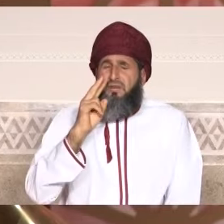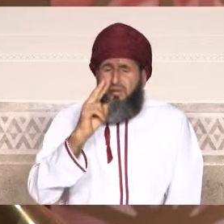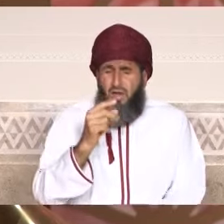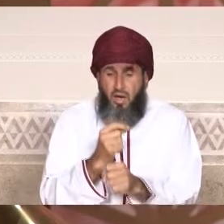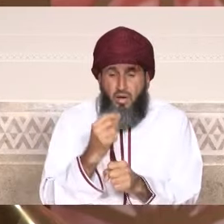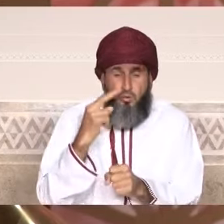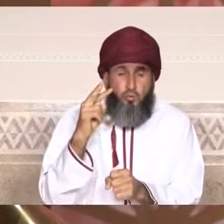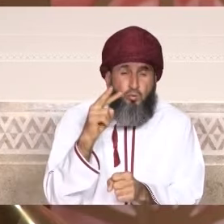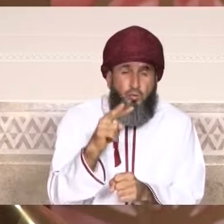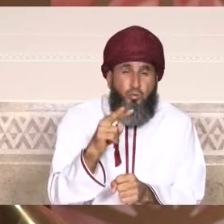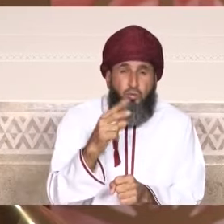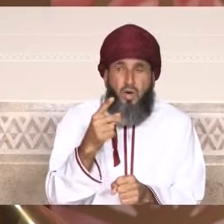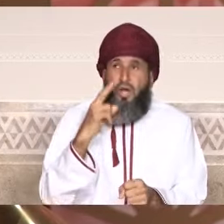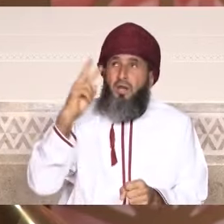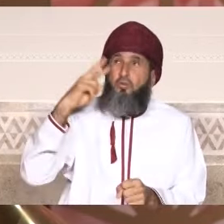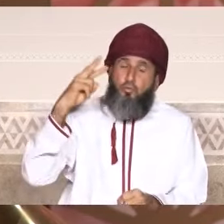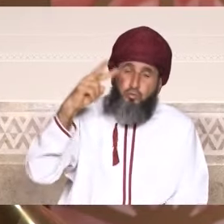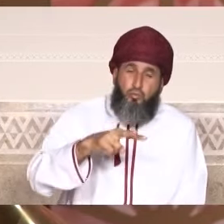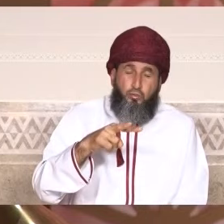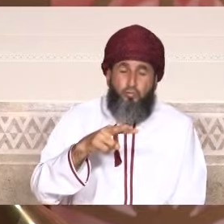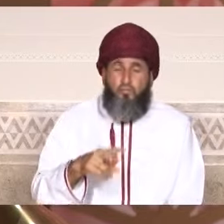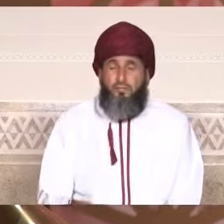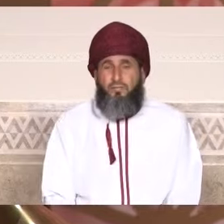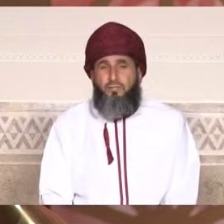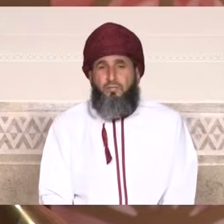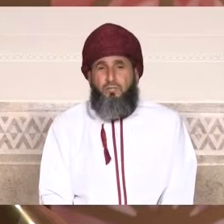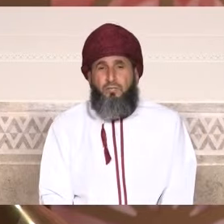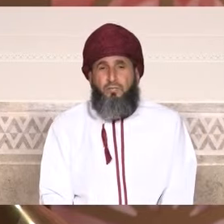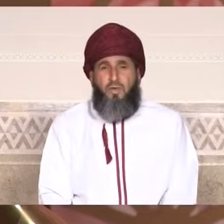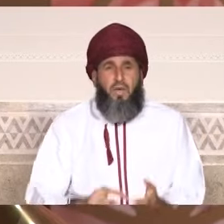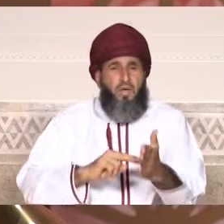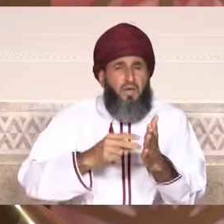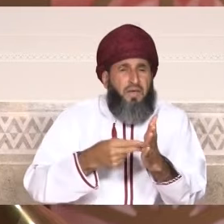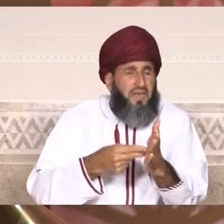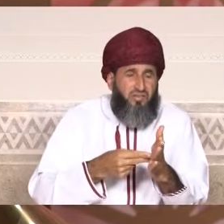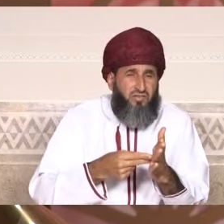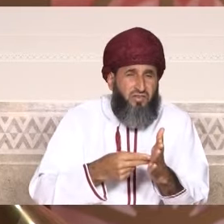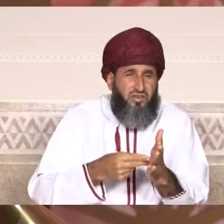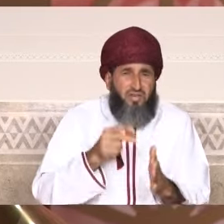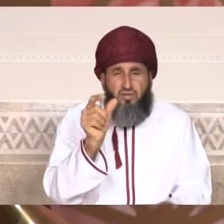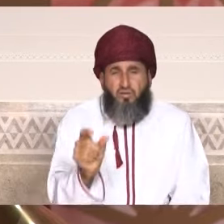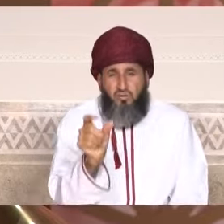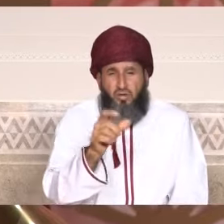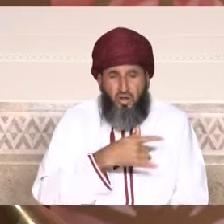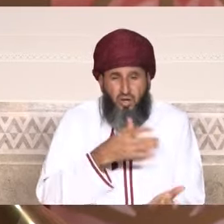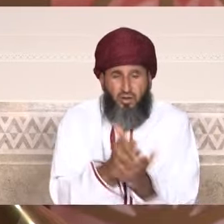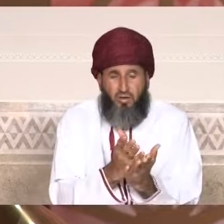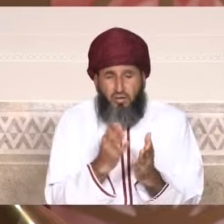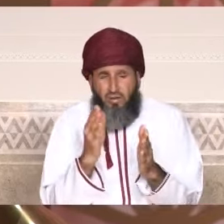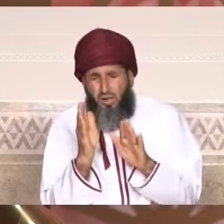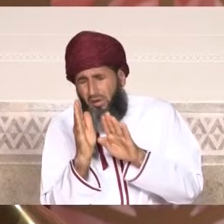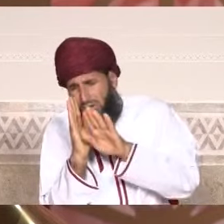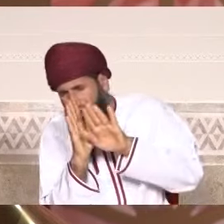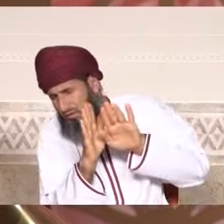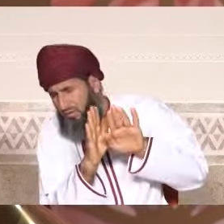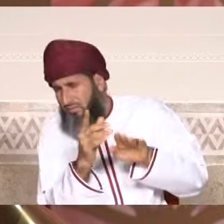تعملون بصيرا. الآن كيف يتأتى للمؤمن أن يغض بصره،